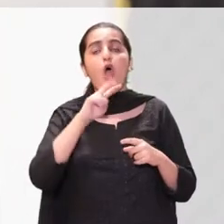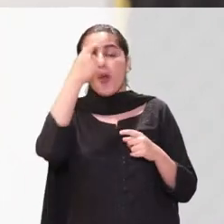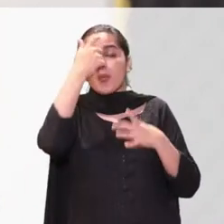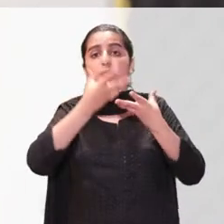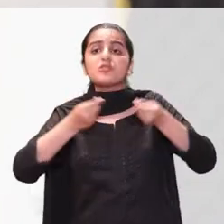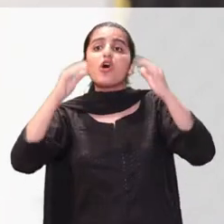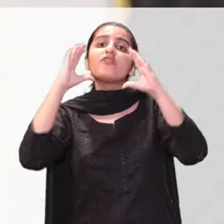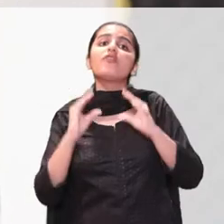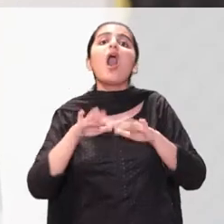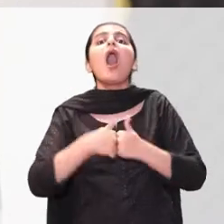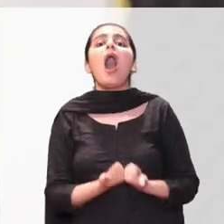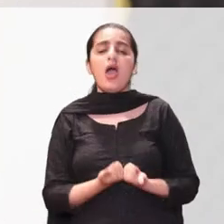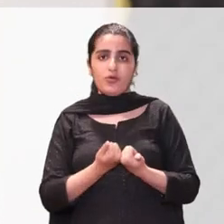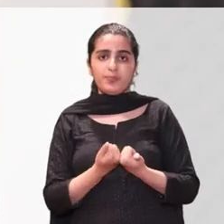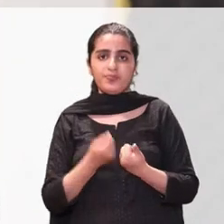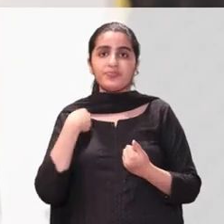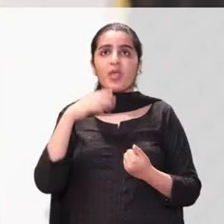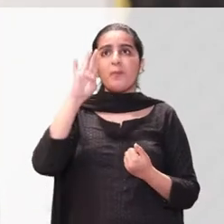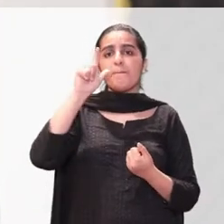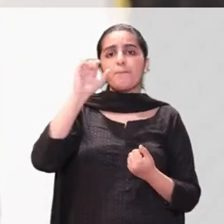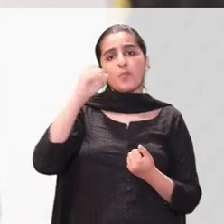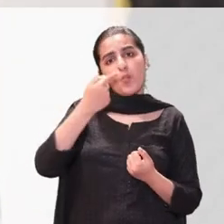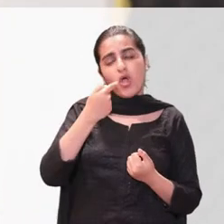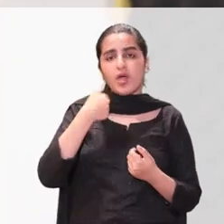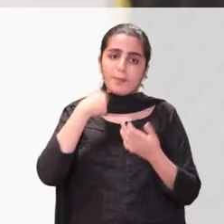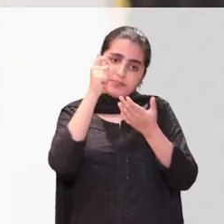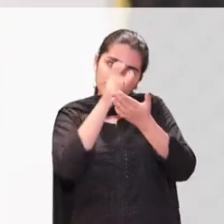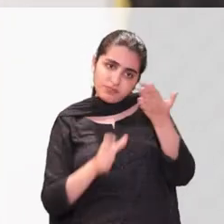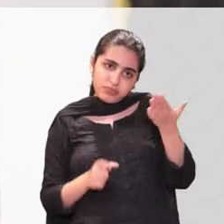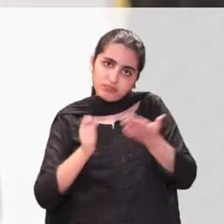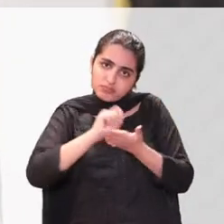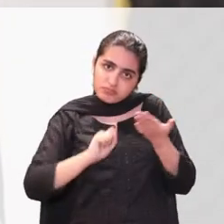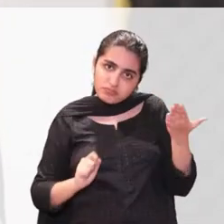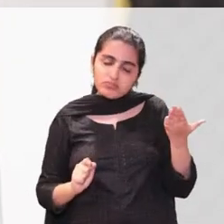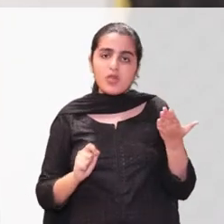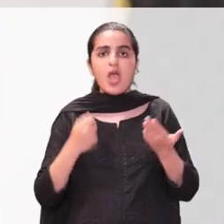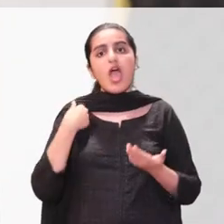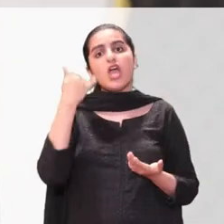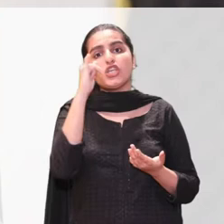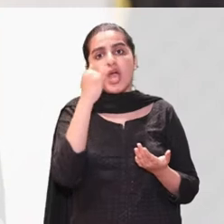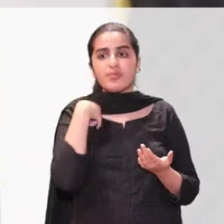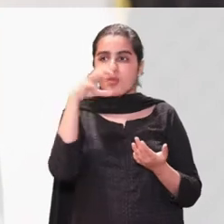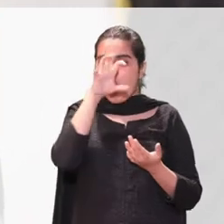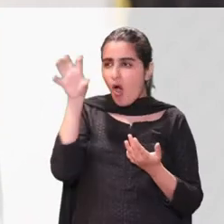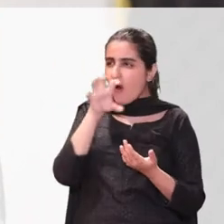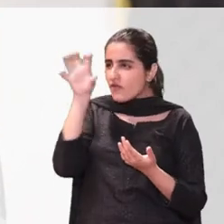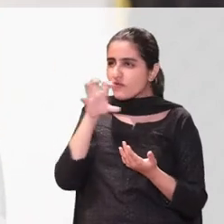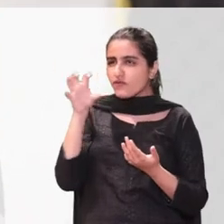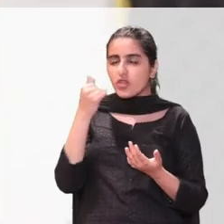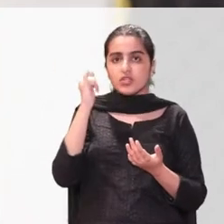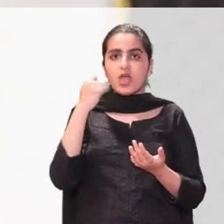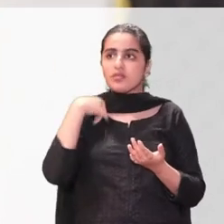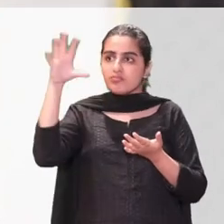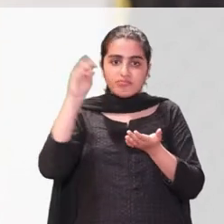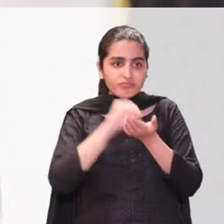करेंगे हर चीज में काम कैसे होंगी जब मैं कुछ ब्लॉग लिख लूं सोशल इशू पर मुझे लगा कि शायद प्रीवेंशन